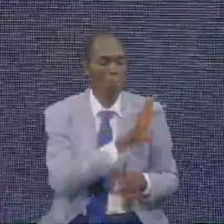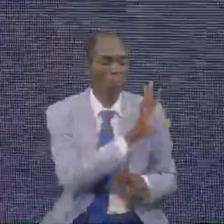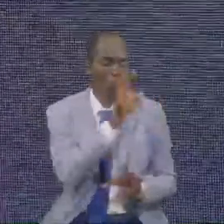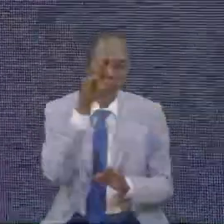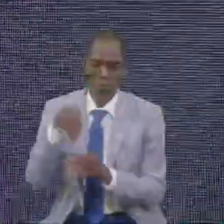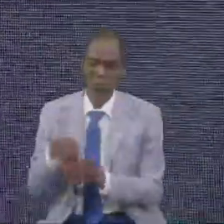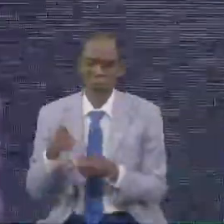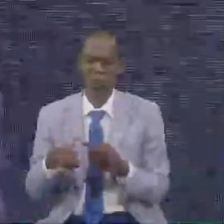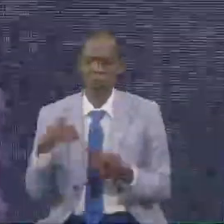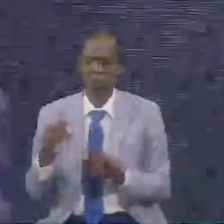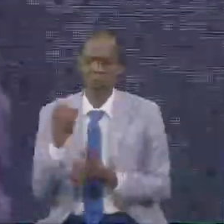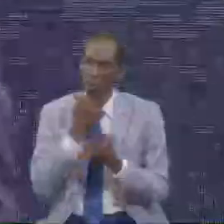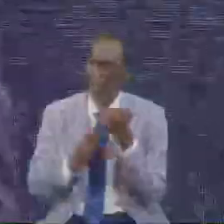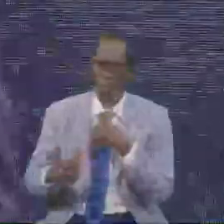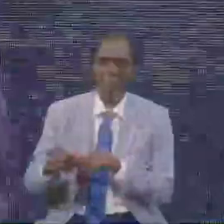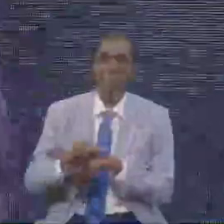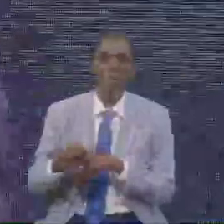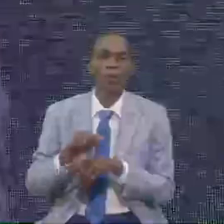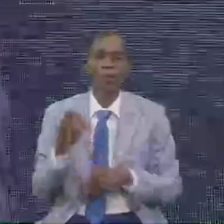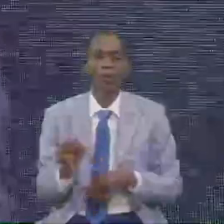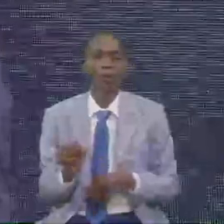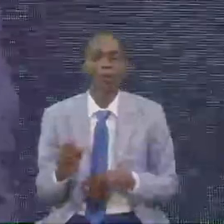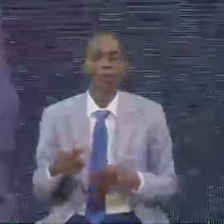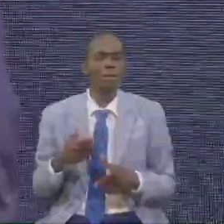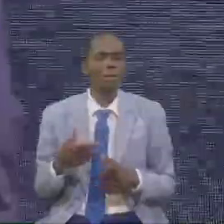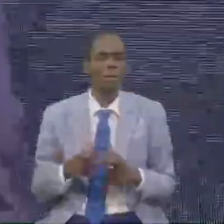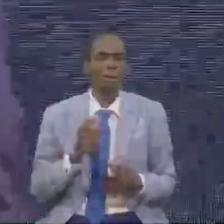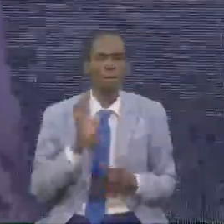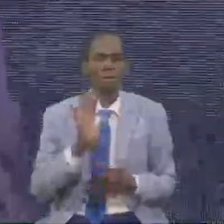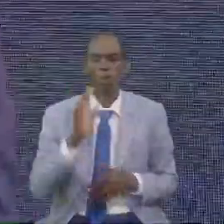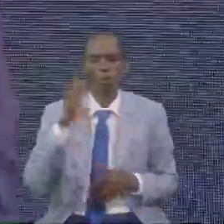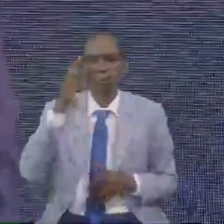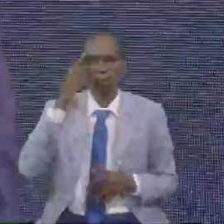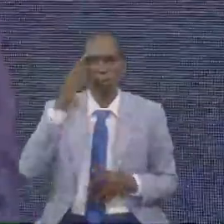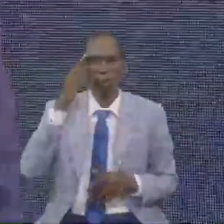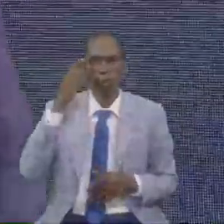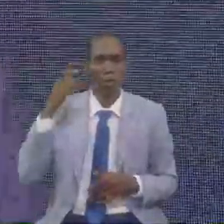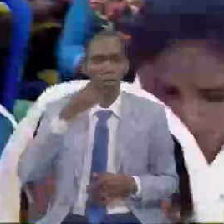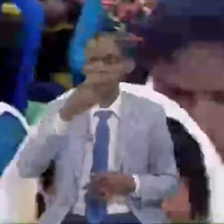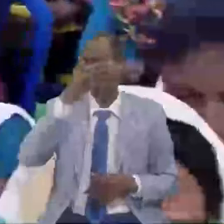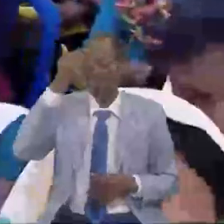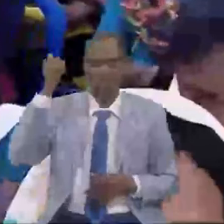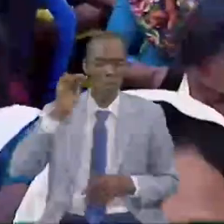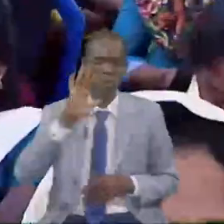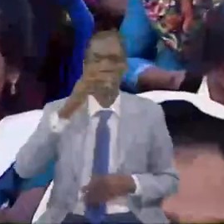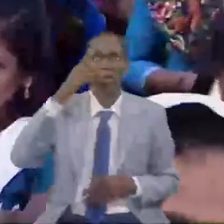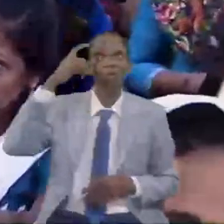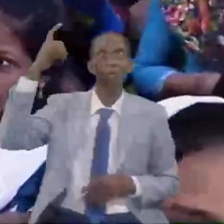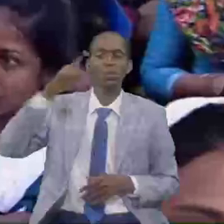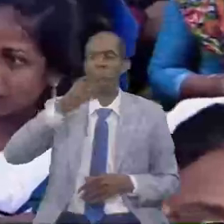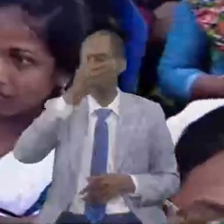et tu es emballé dans le système. Tu oublies ton rêve. Tu oublies le